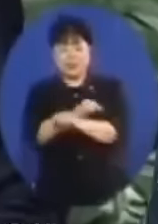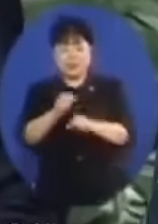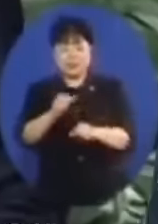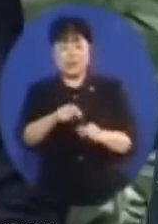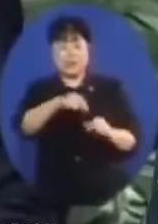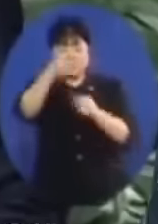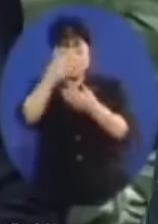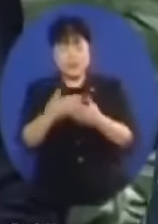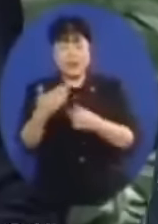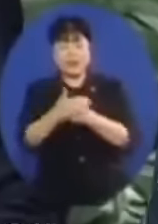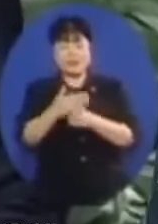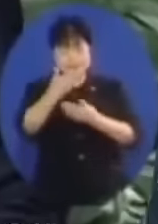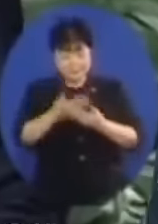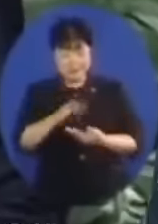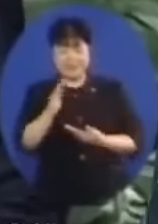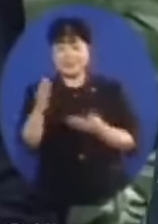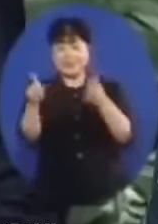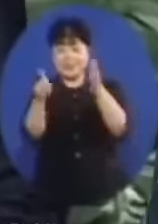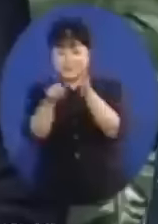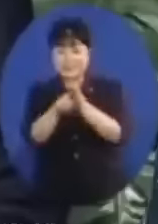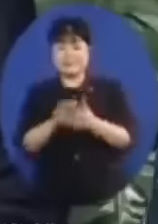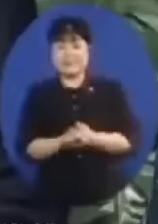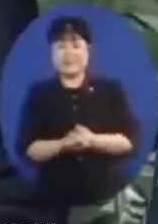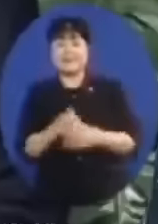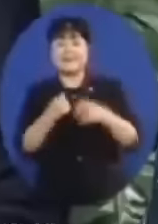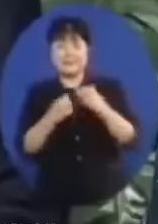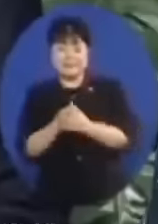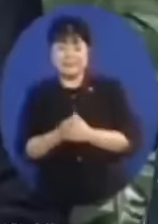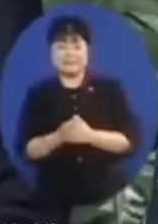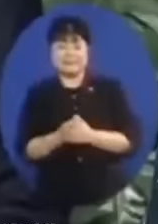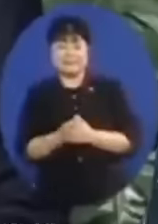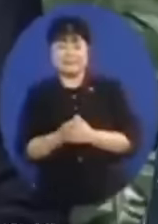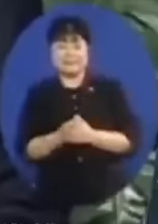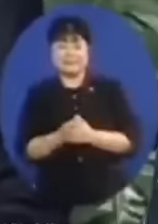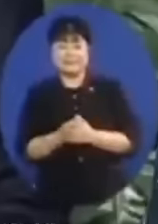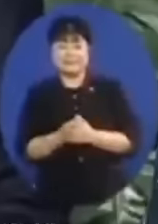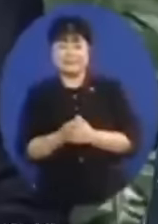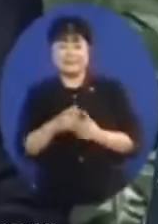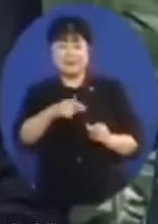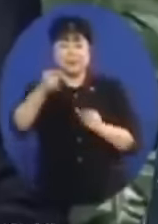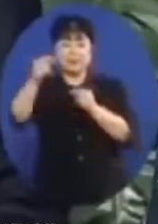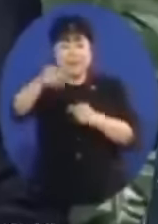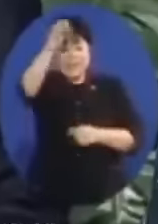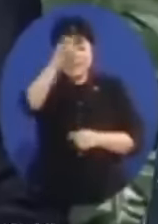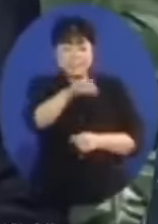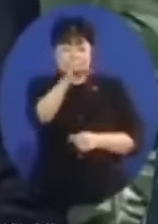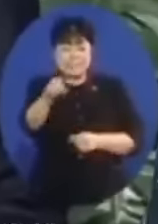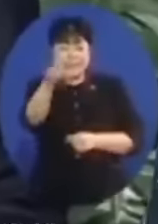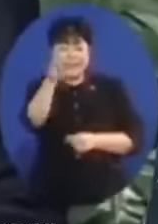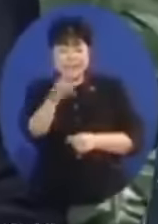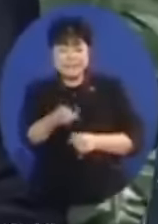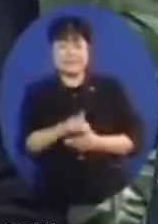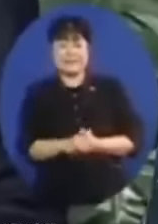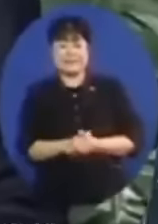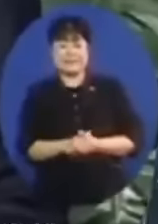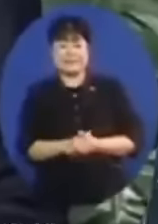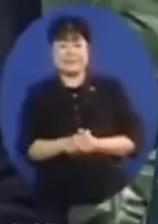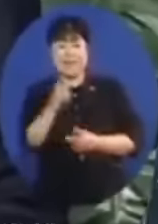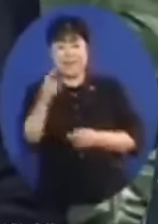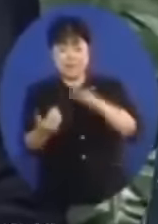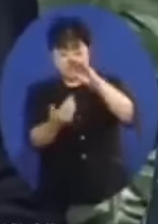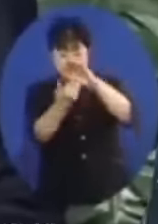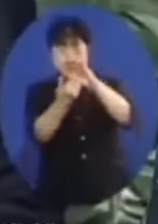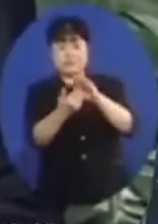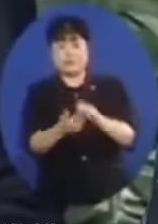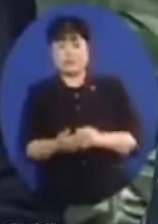용서와 구원의 은혜를 주시는 것입니다. 그러므로 구원이 십자가에서 한번